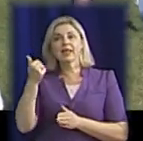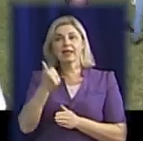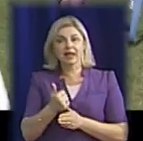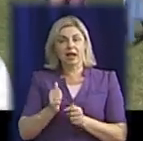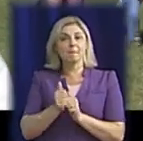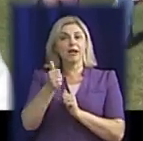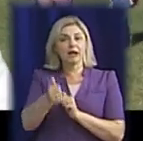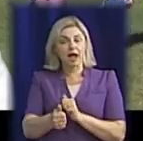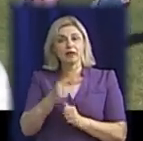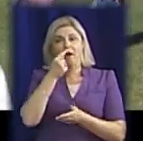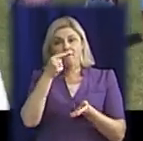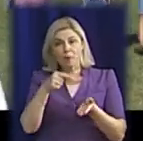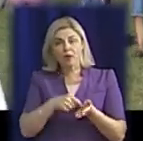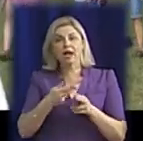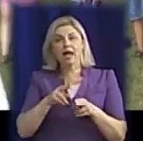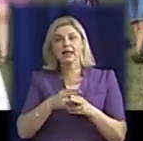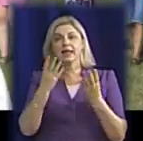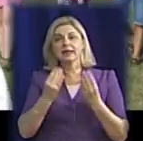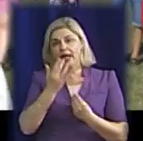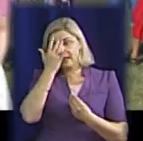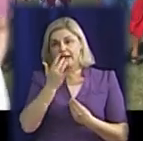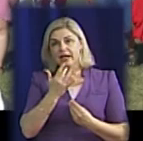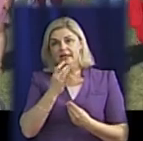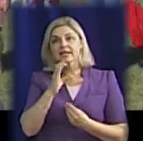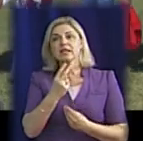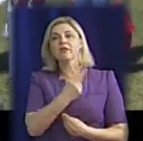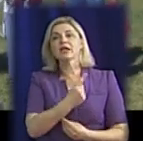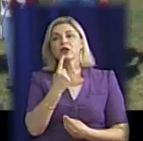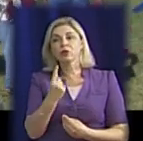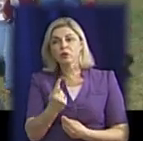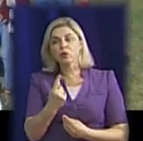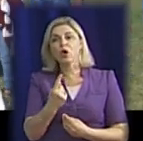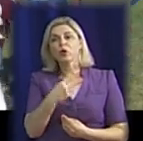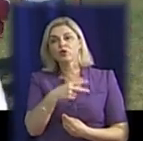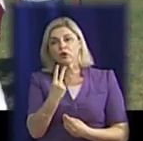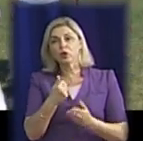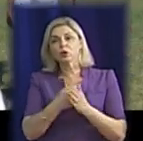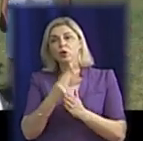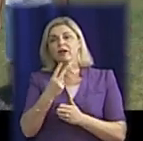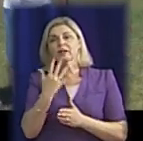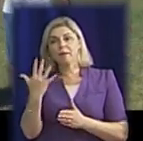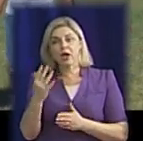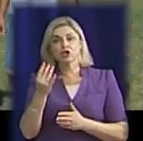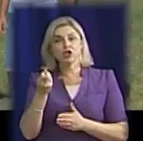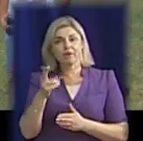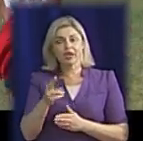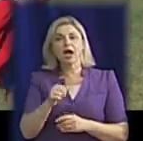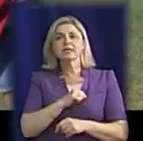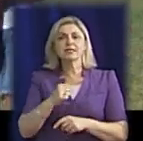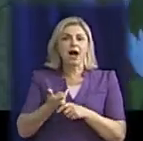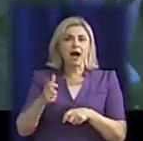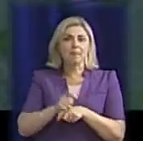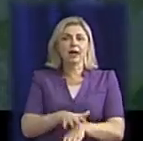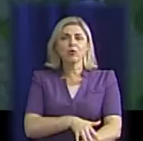свято потрапляє на день літнього сонцестояння, тобто з 22 по 25 червня, коли найдовший день у році, і слід відзначати